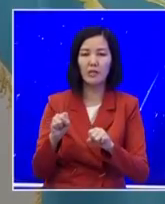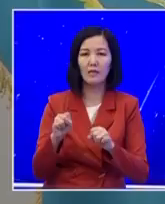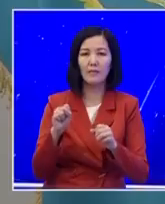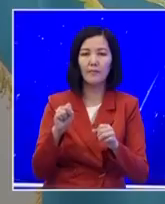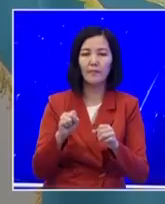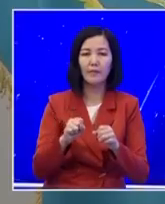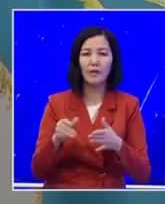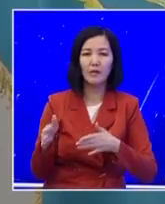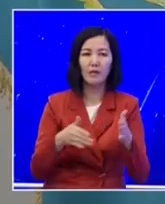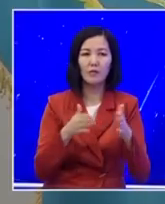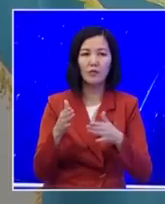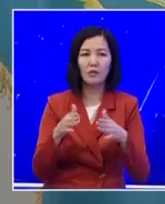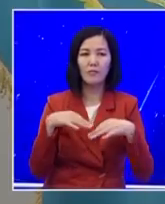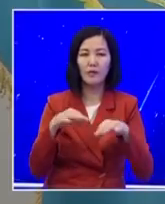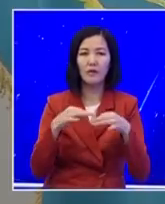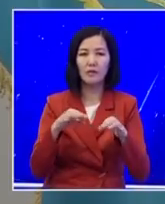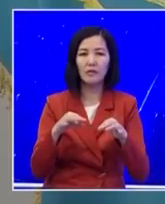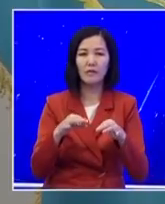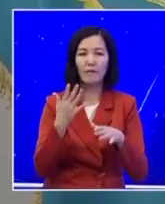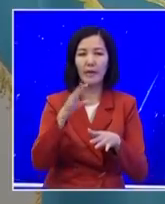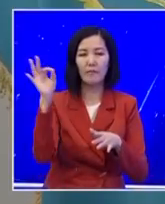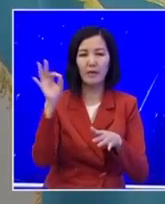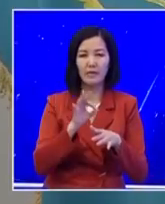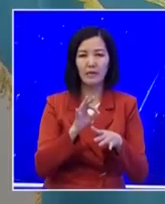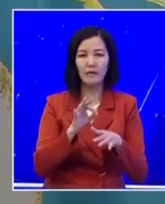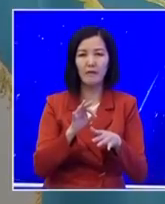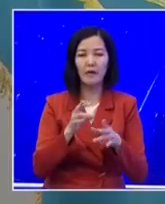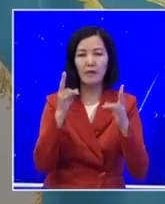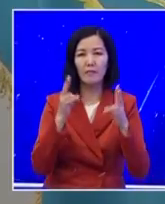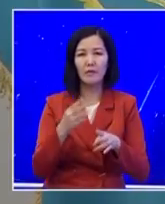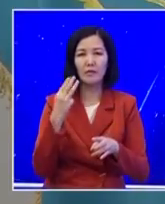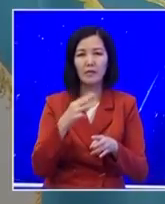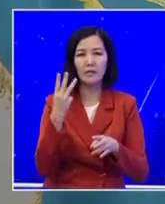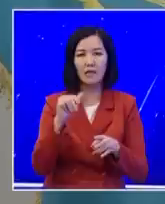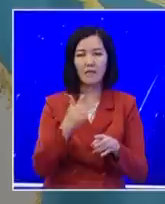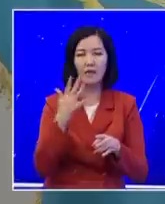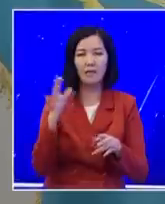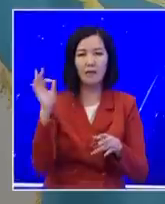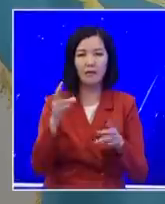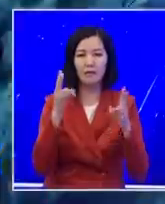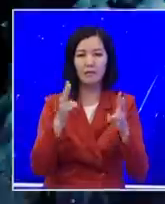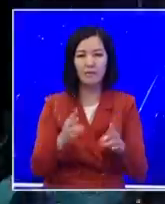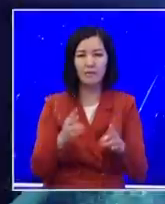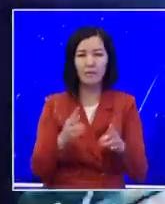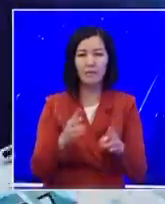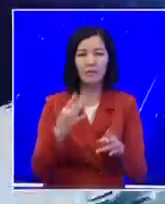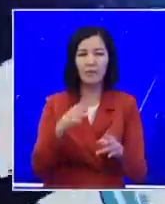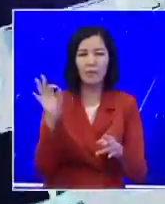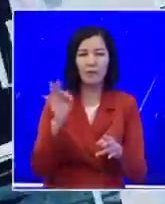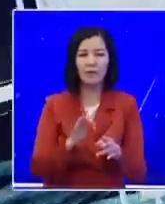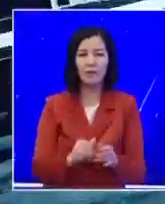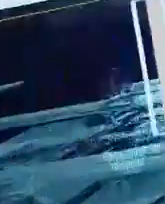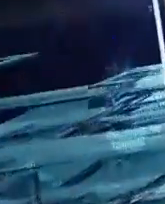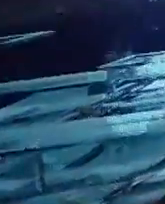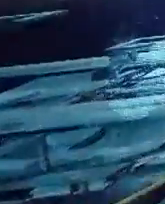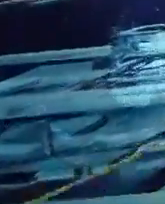снижено дорожно-транспортное происшествие на 25,5%, пострадавших на 33,5% и погибших на 40%.